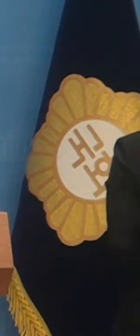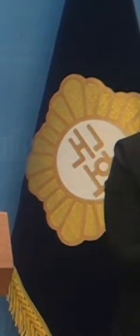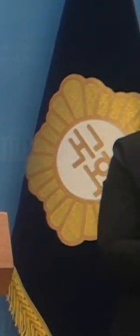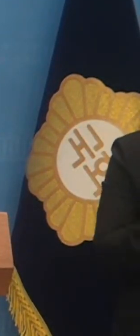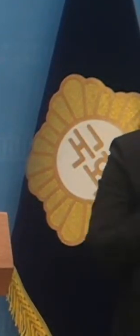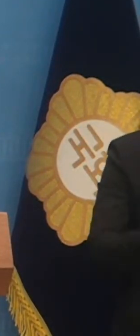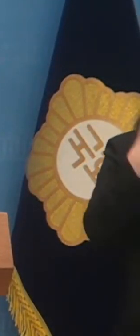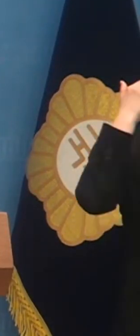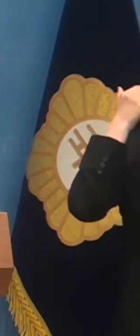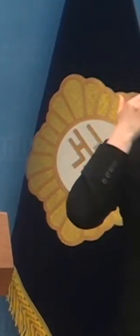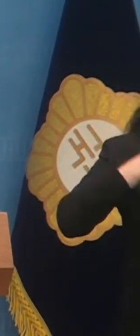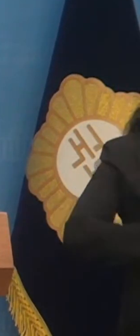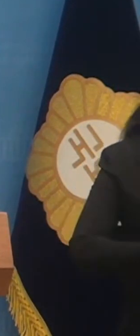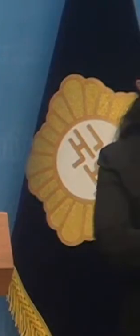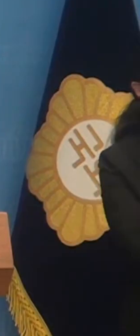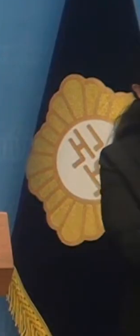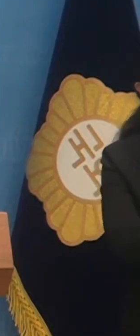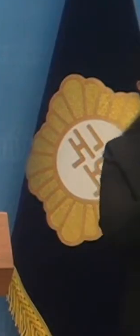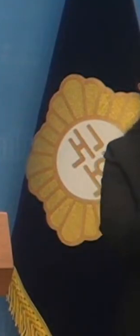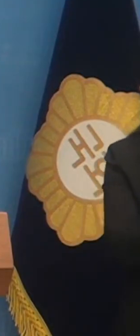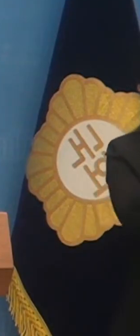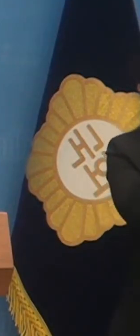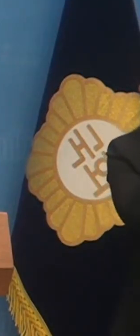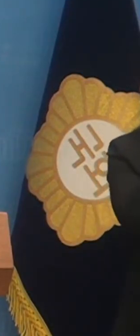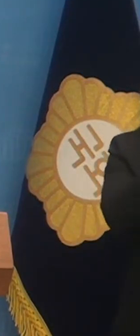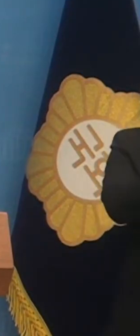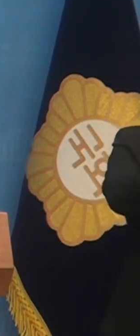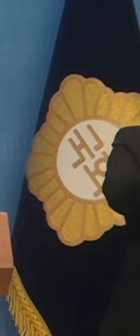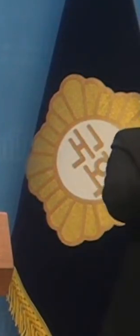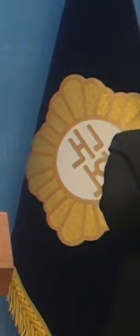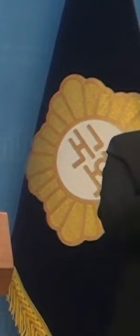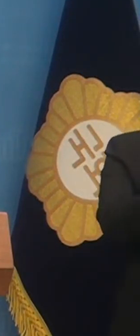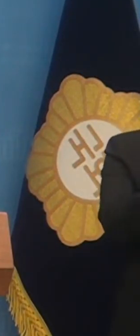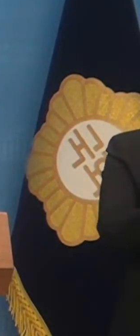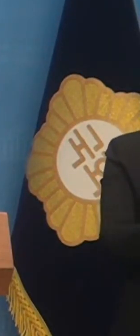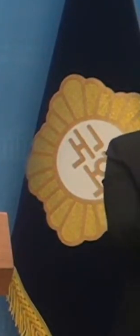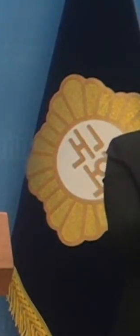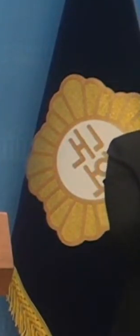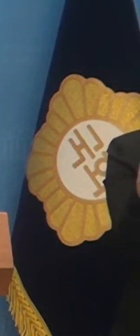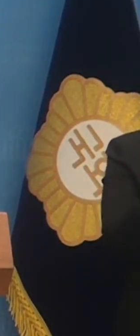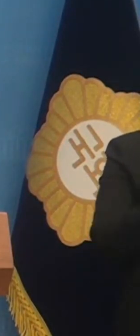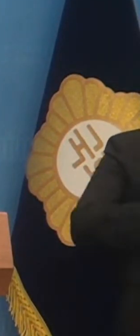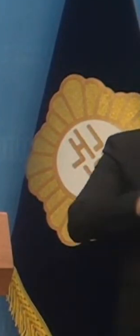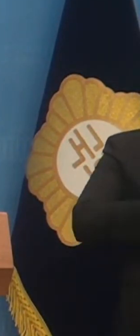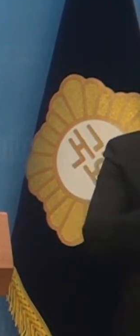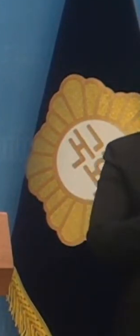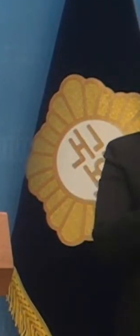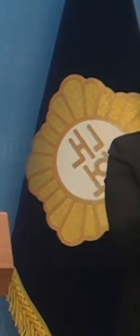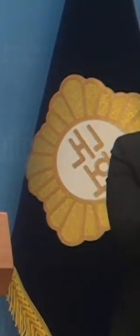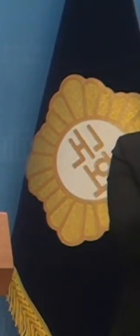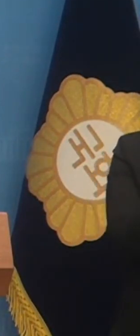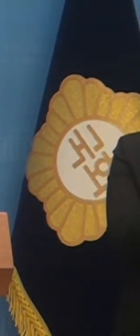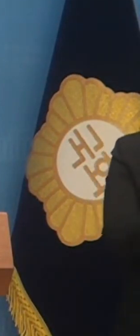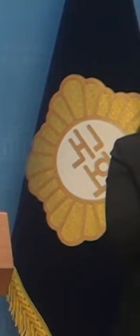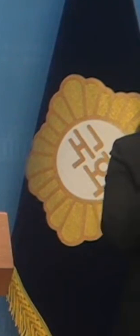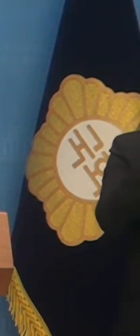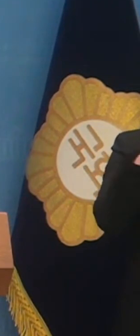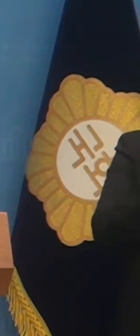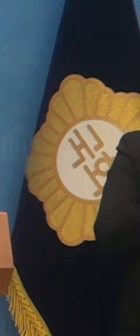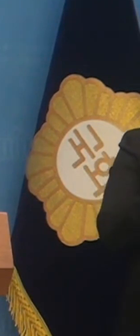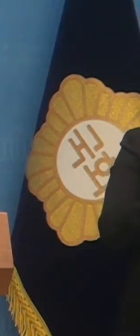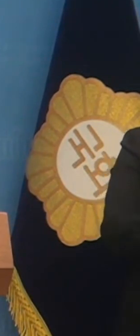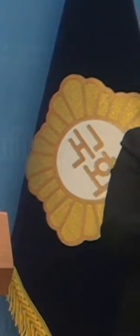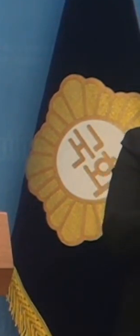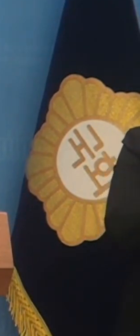당했음에도 대한민국의 공권력을 우습게 능멸하는 내란숙의 윤석열과 국정농단 김건희의 가증스러운